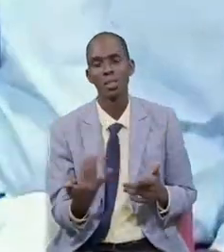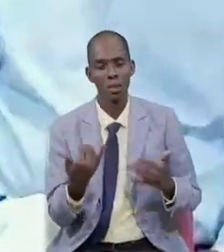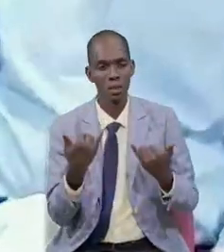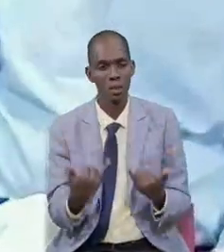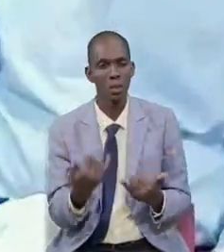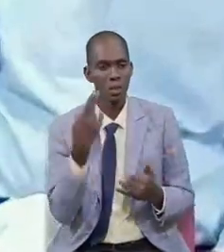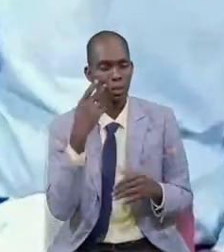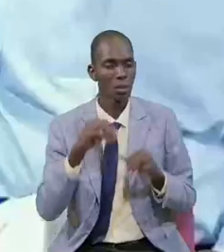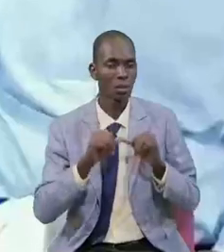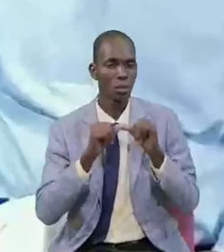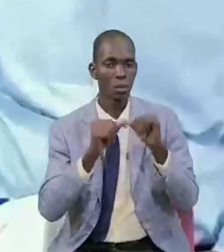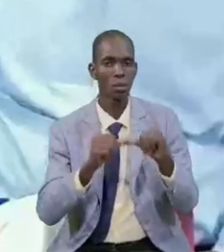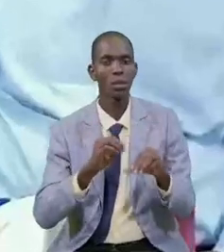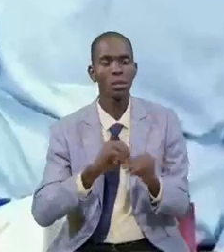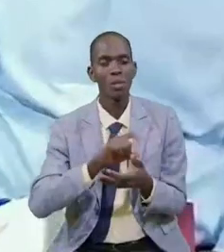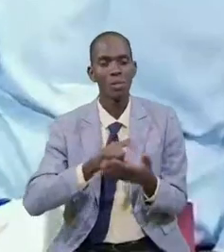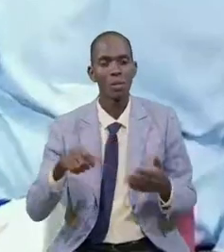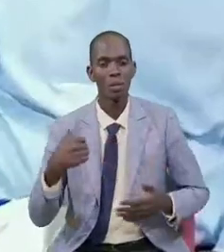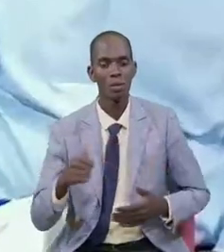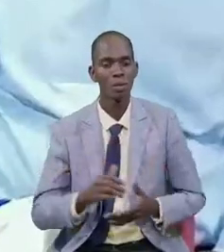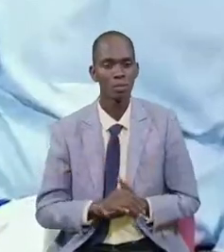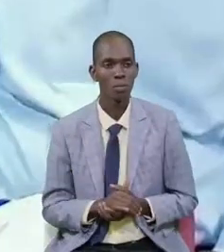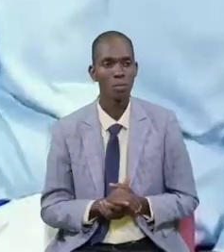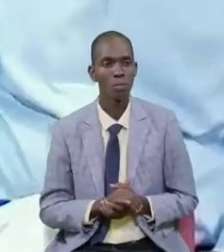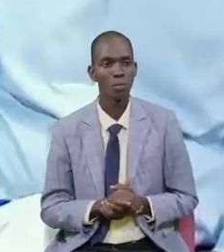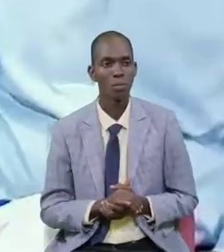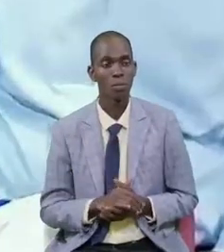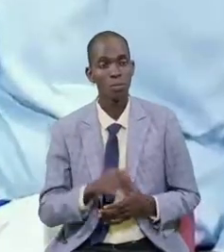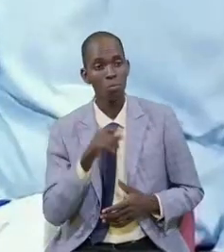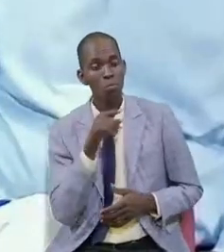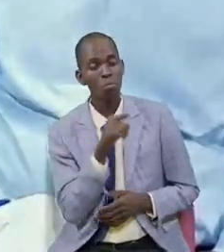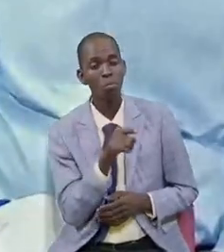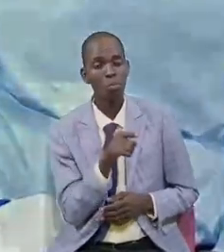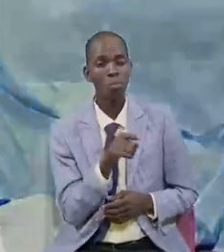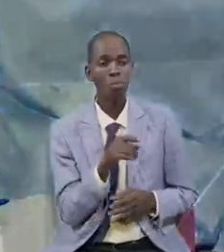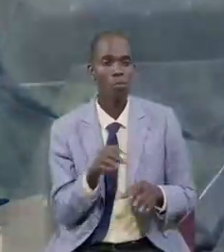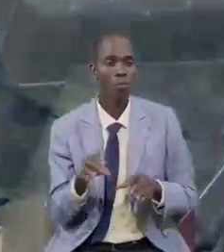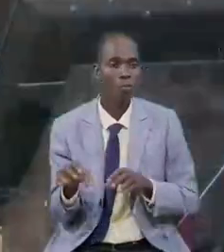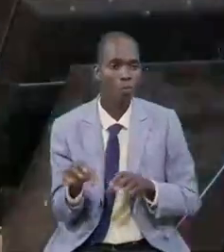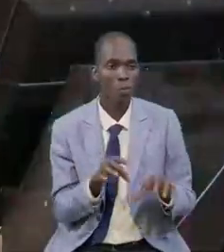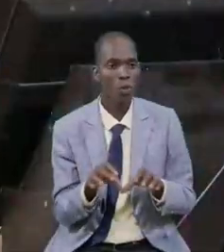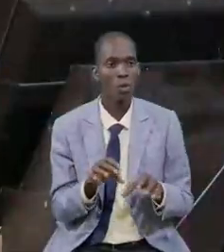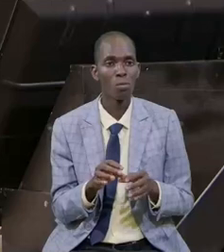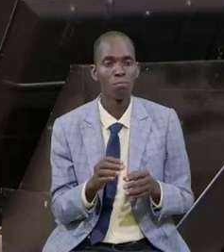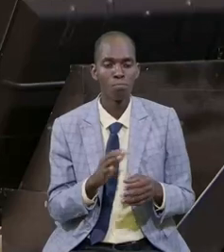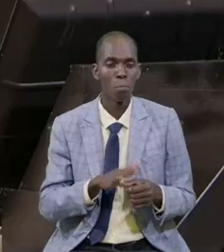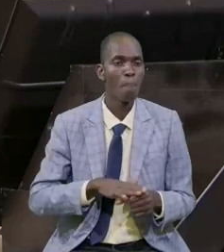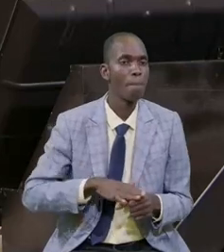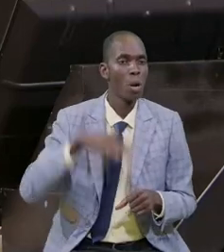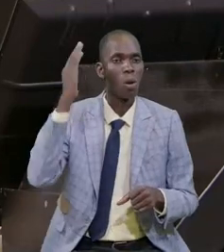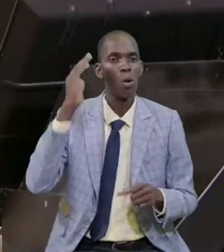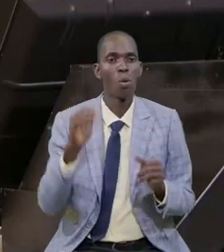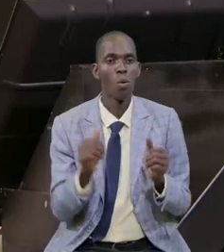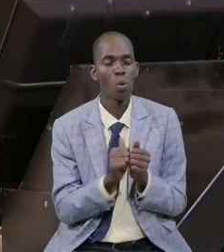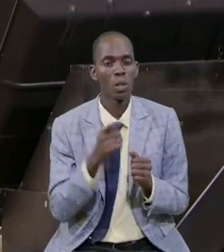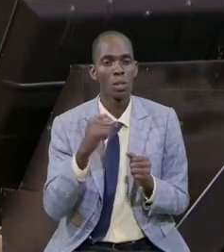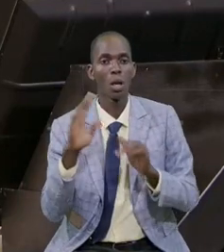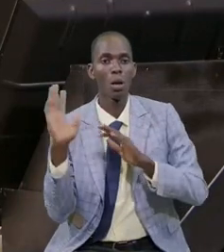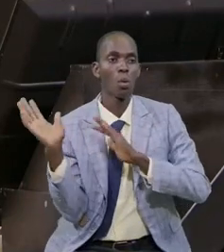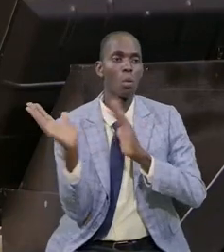verset suivant, le verset 10. 10 dit, tu as soufflé de ton haleine.